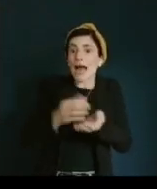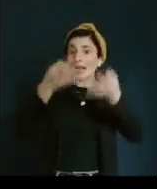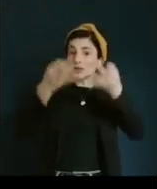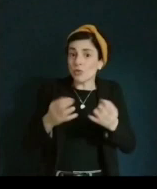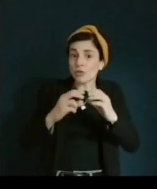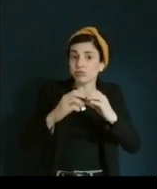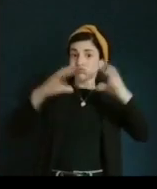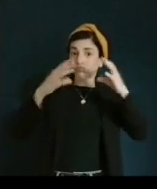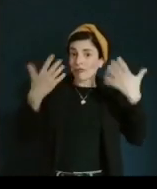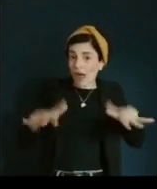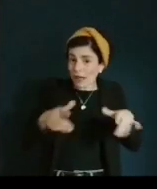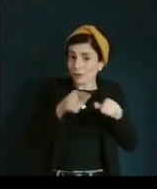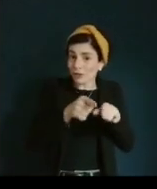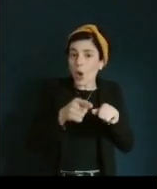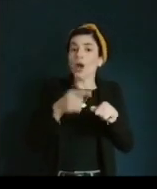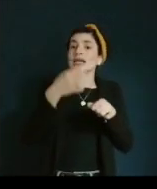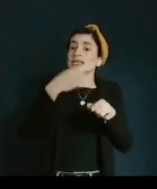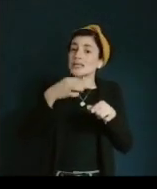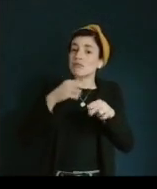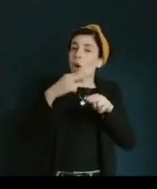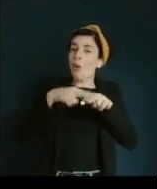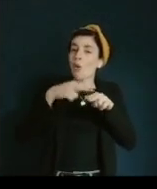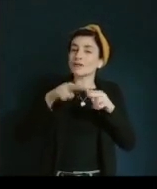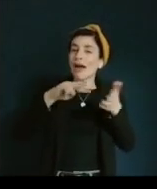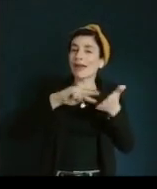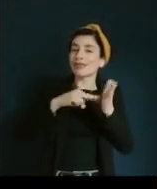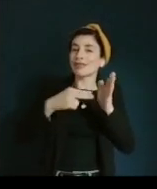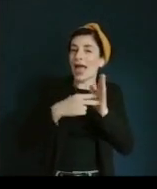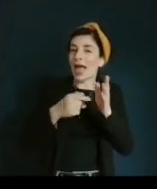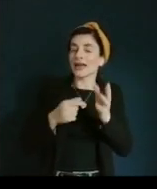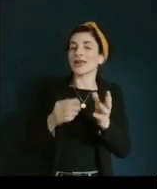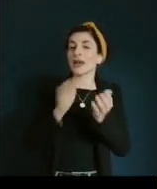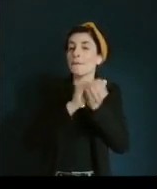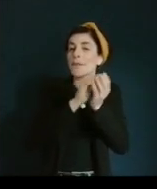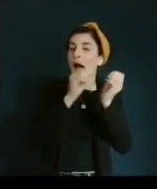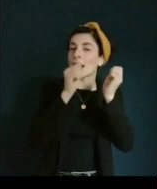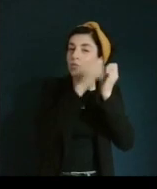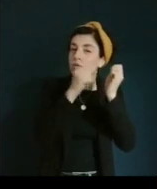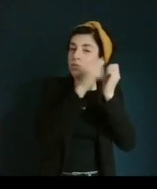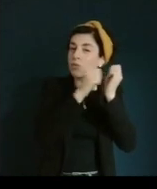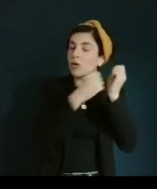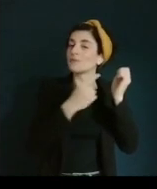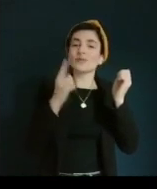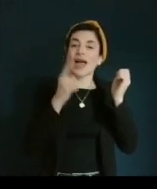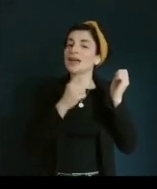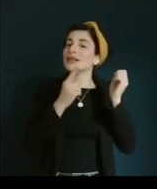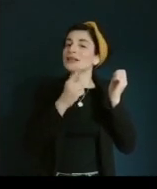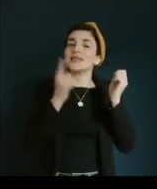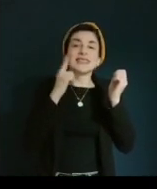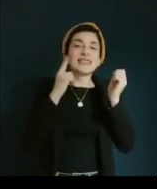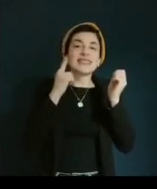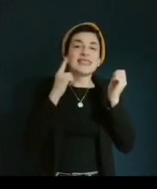raddoppio dei panetti iniziali, potete usare questo trucchetto, dare un colpettino. Se sentite una